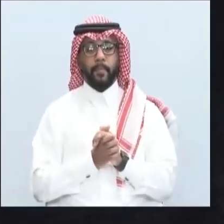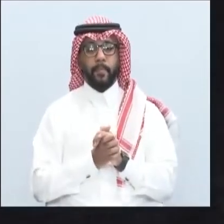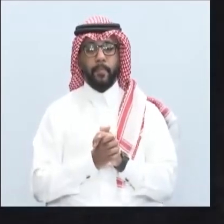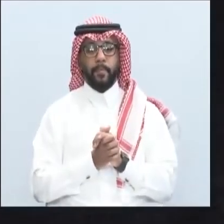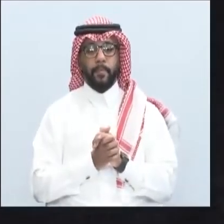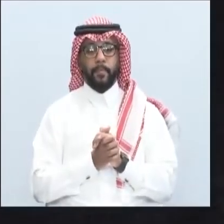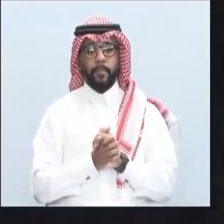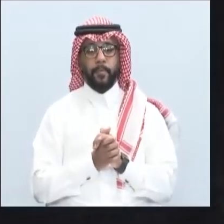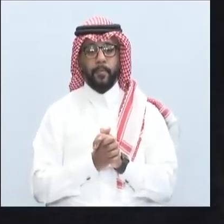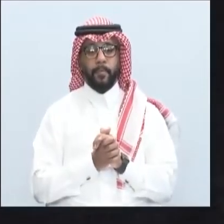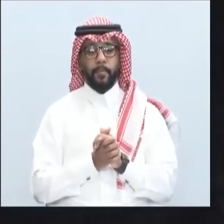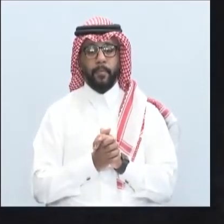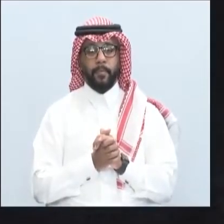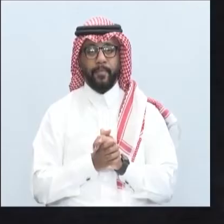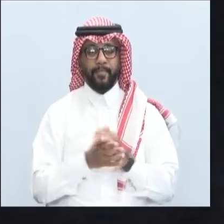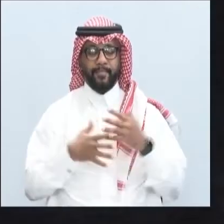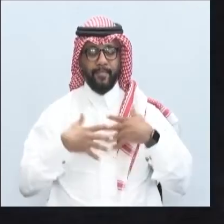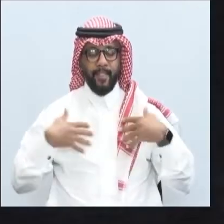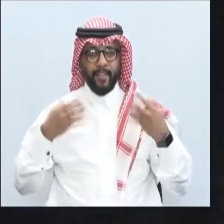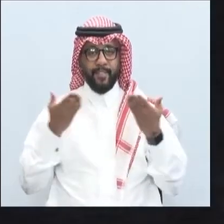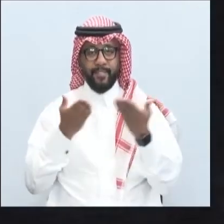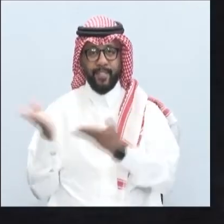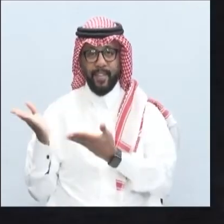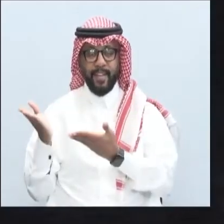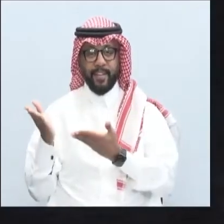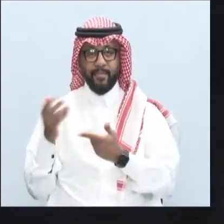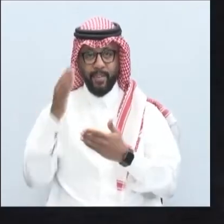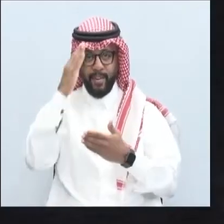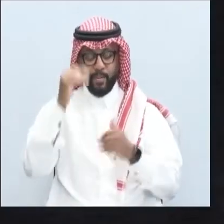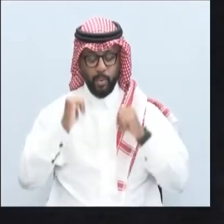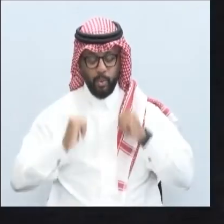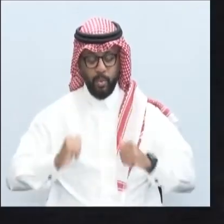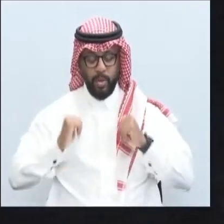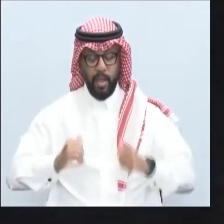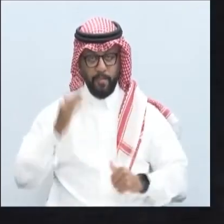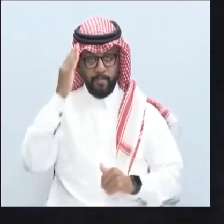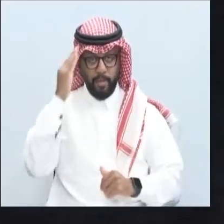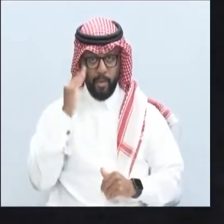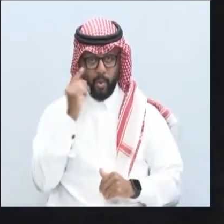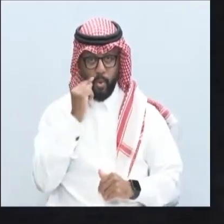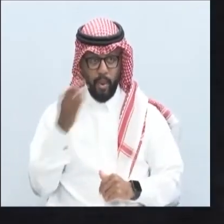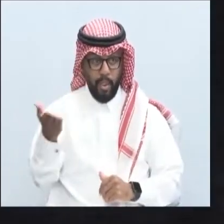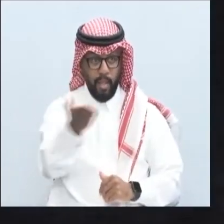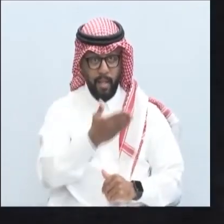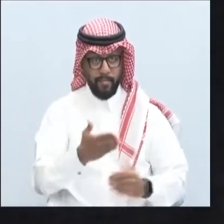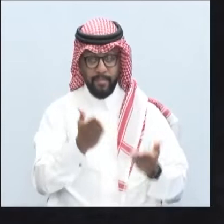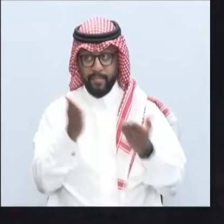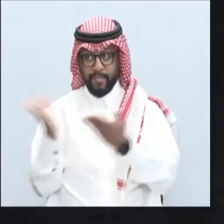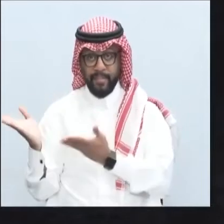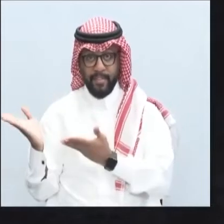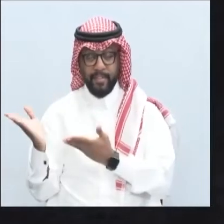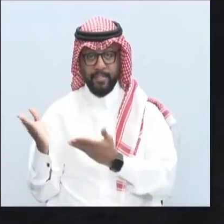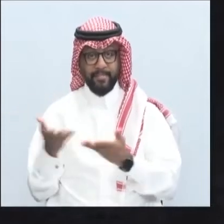تسليما كثيرا حياكم الله يا ابناء الطلاب واهلا ومرحبا بكم في هذه